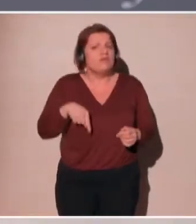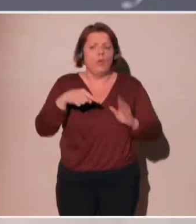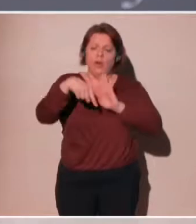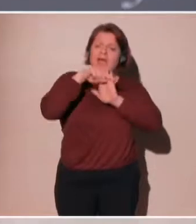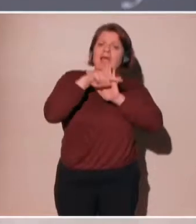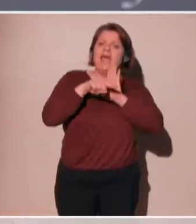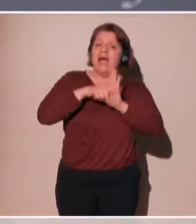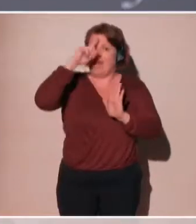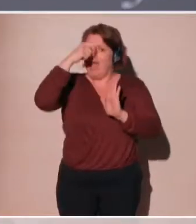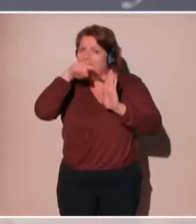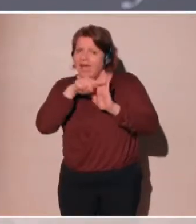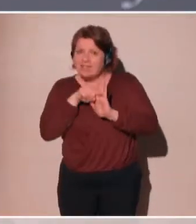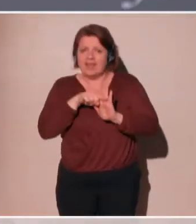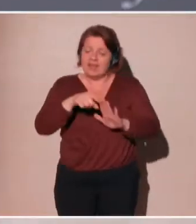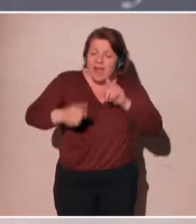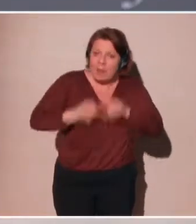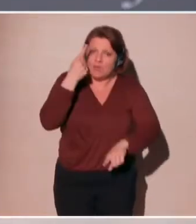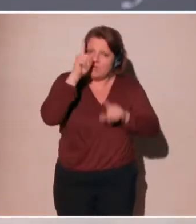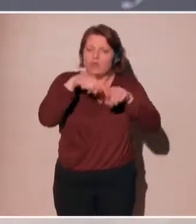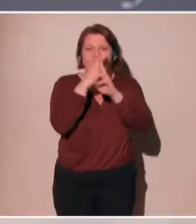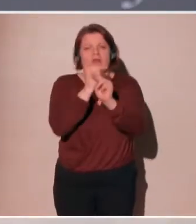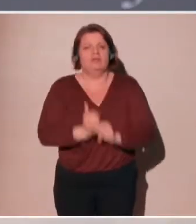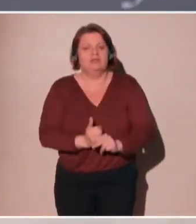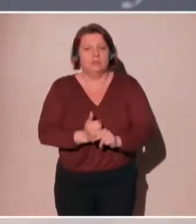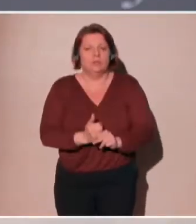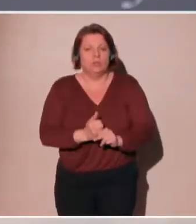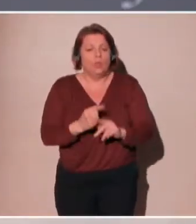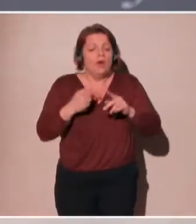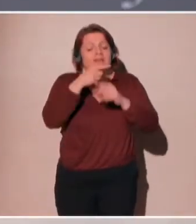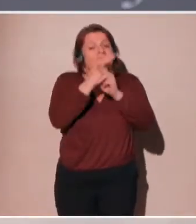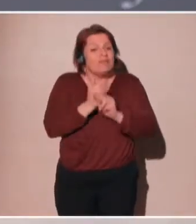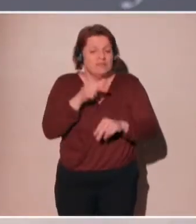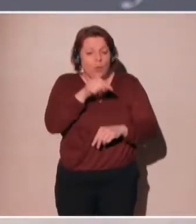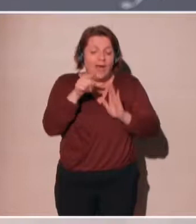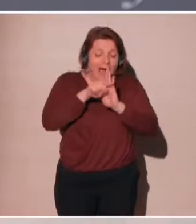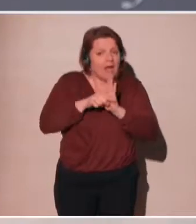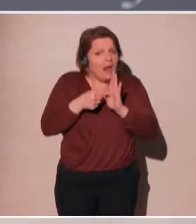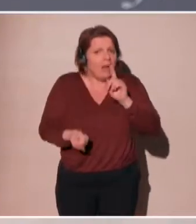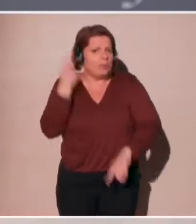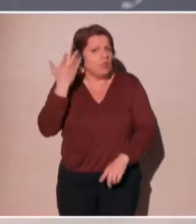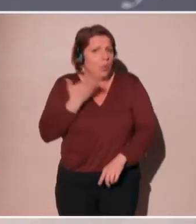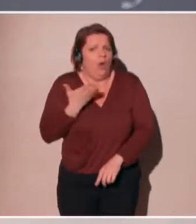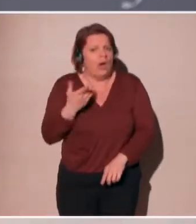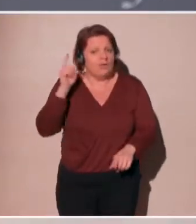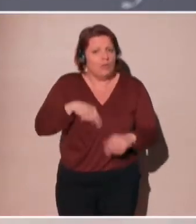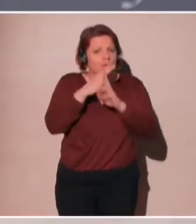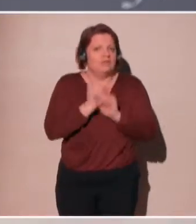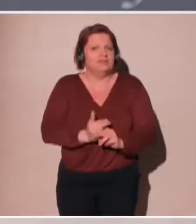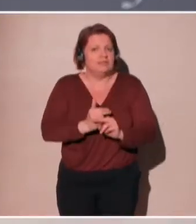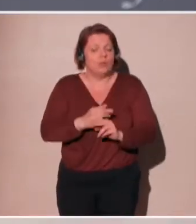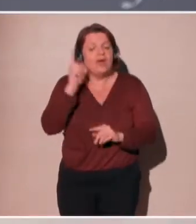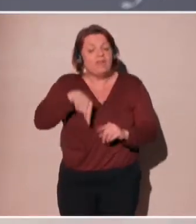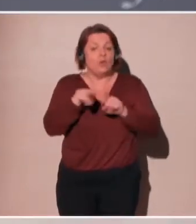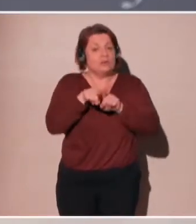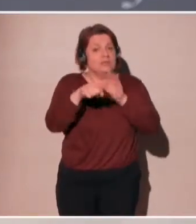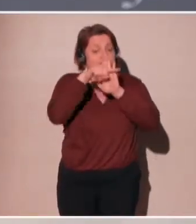règles d'éthique qui nous semblent importantes et qu'on soit capable de faire en sorte que ces règles d'éthique soient respectées. Et encore une fois, il ne s'agit pas